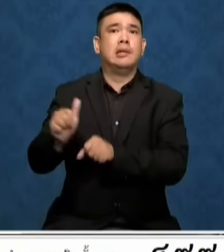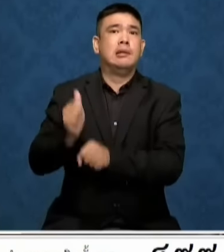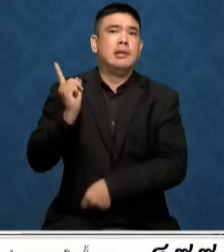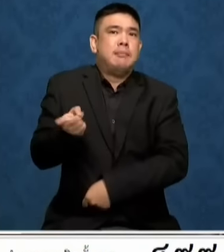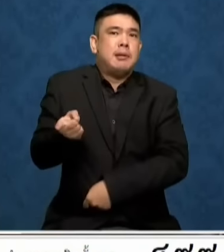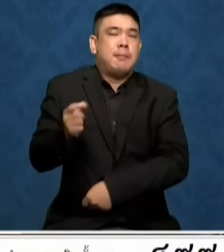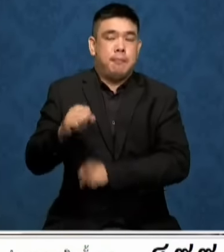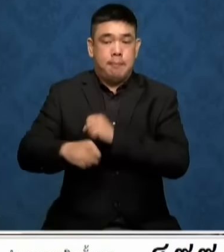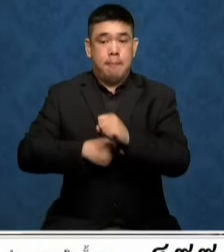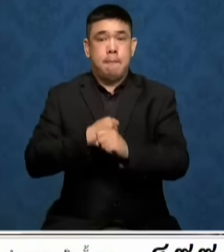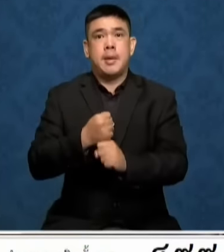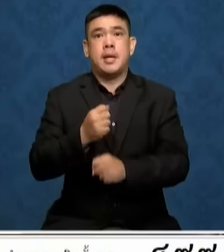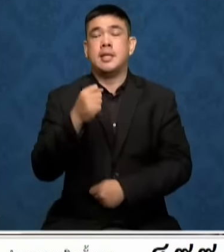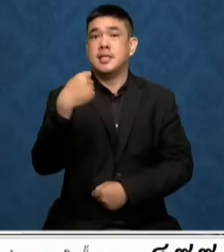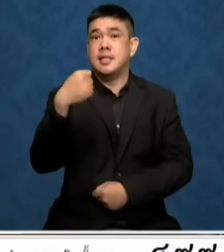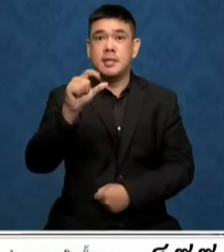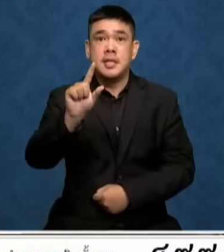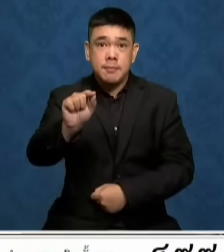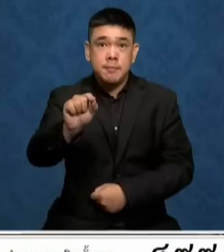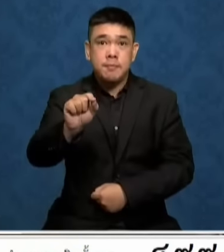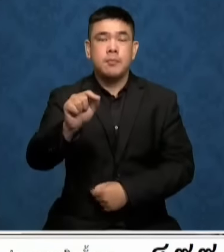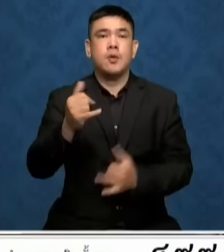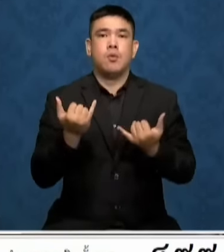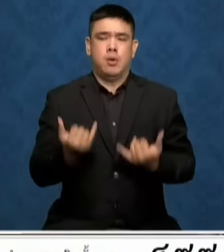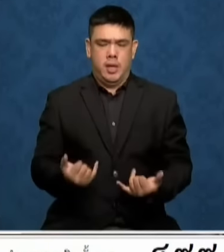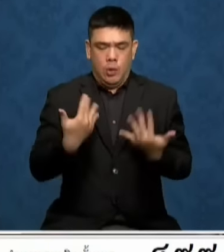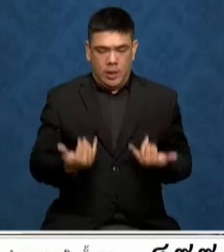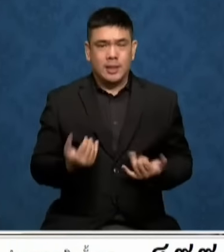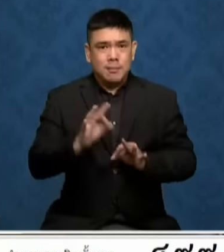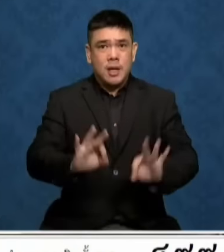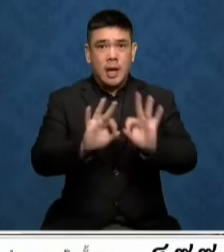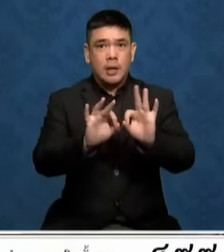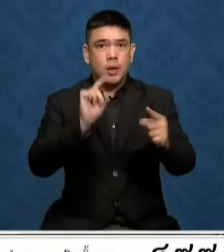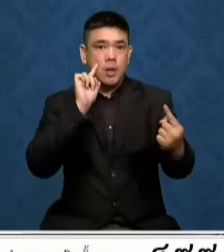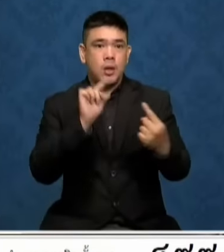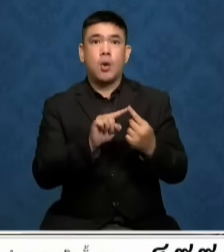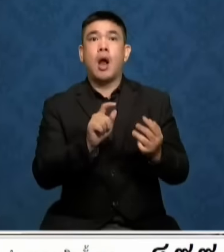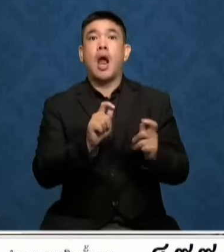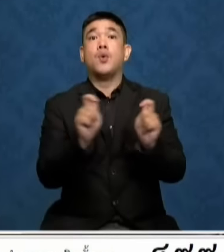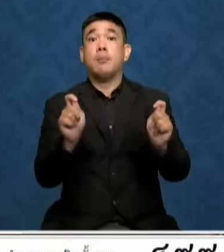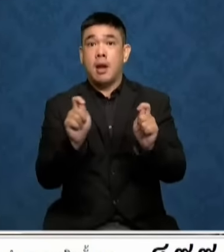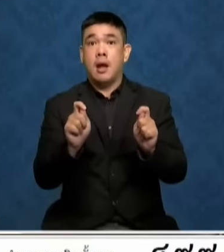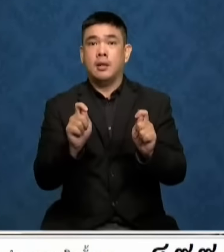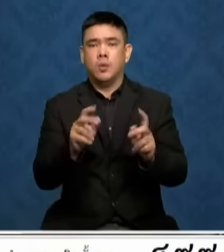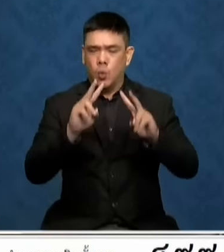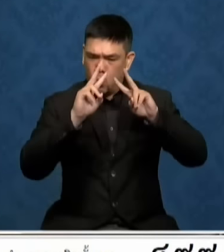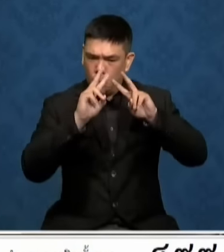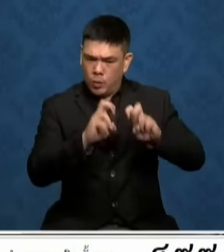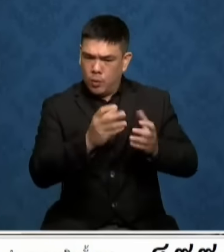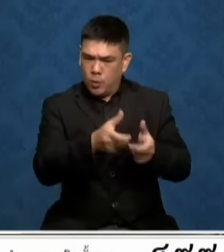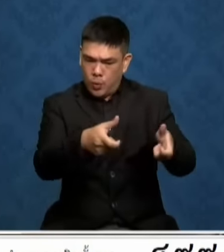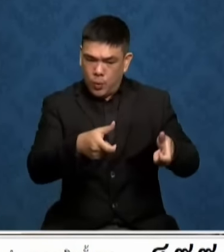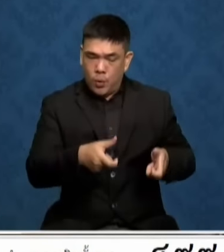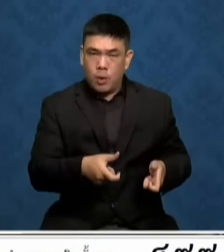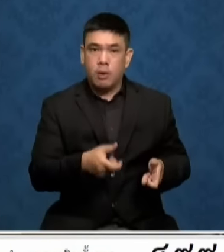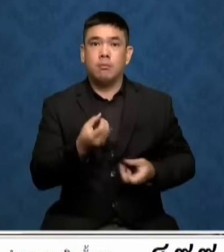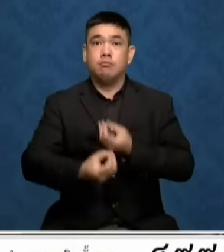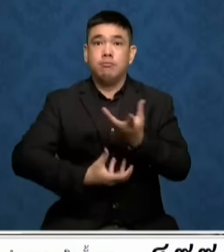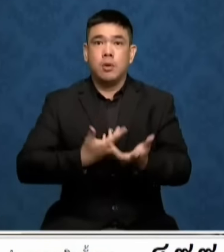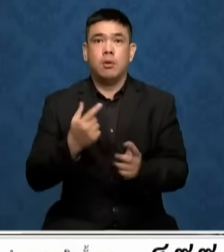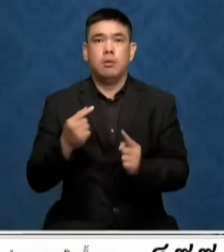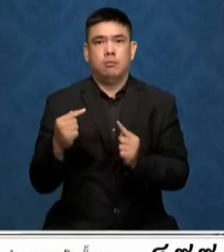นานเกือบ2ทศวรรษในการเมืองไทยและนี่เป็นประเด็นสำคัญหนึ่งค่ะที่อนุกรรมธิการได้ศึกษาและรายงานเสนอความเห็นออกม